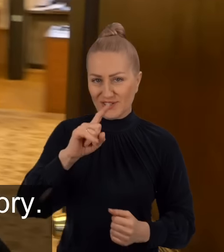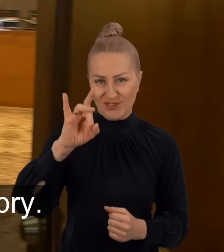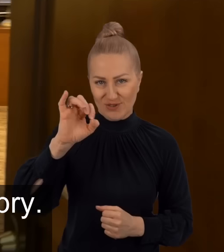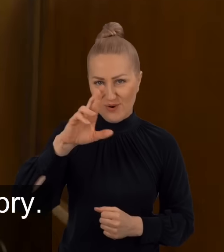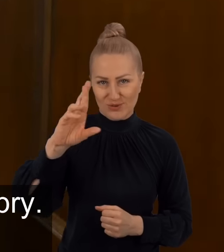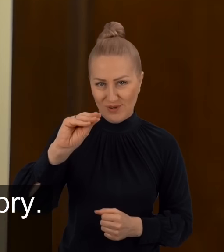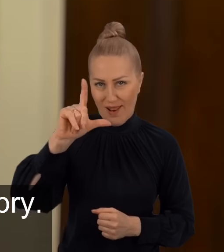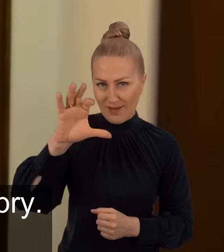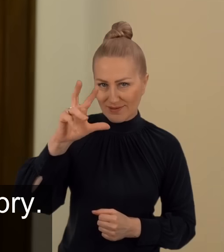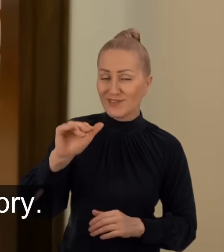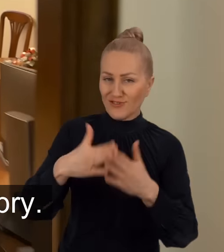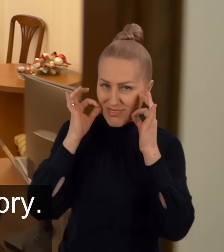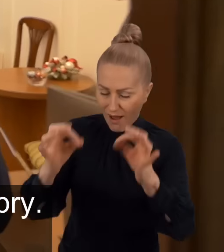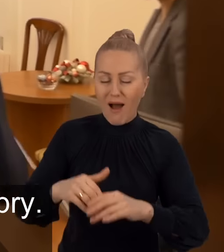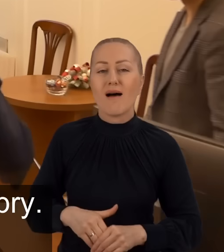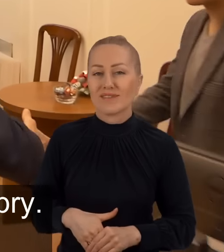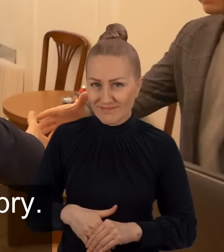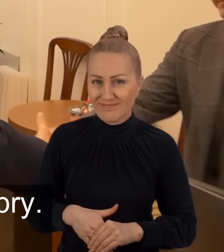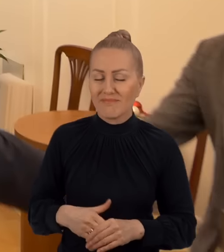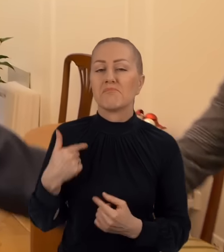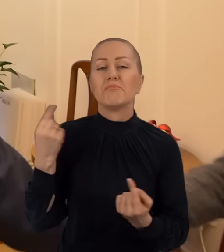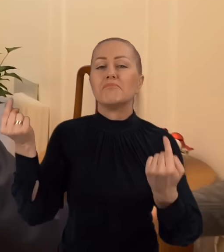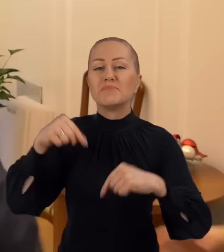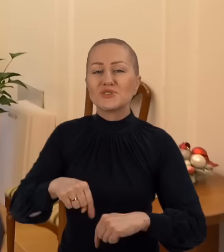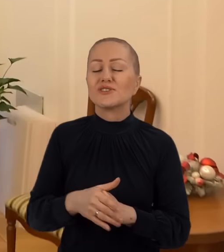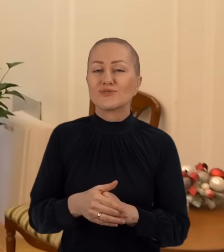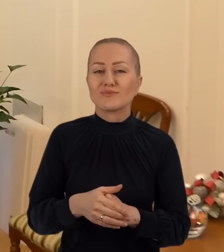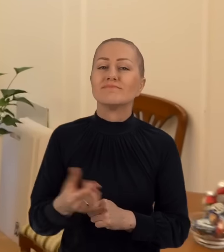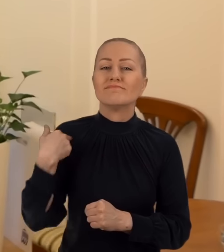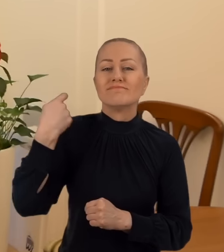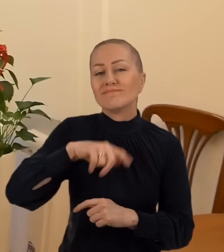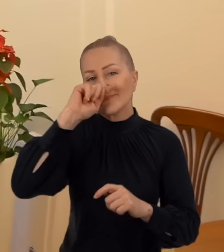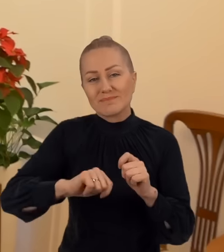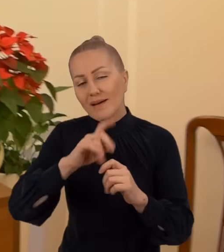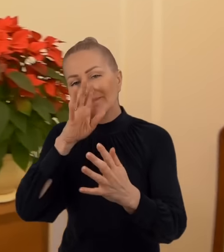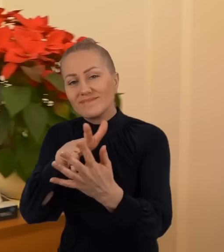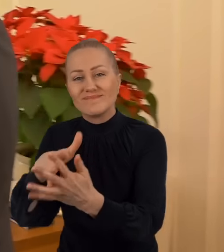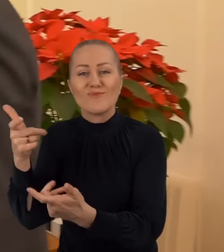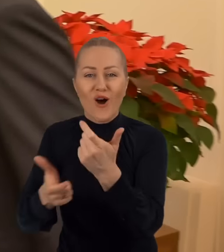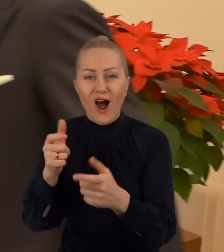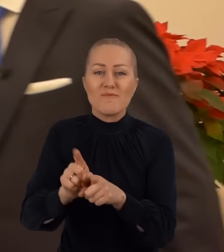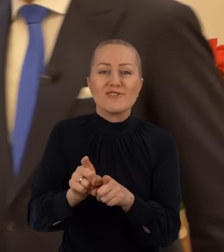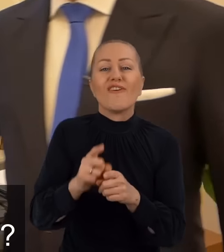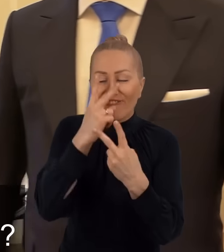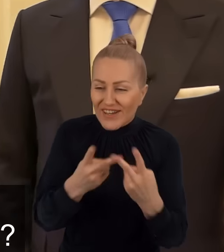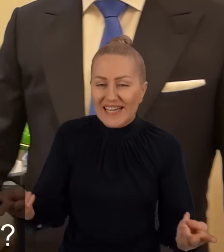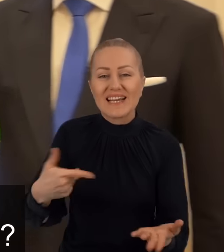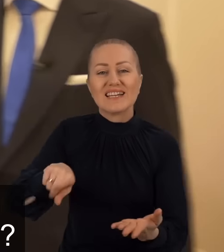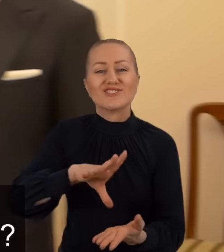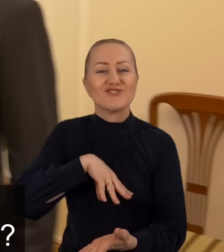Zgorzelski. Dzień dobry. Dzień dobry, przyszliśmy z kolędą. Dzień dobry.